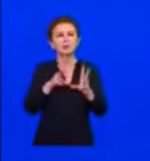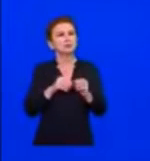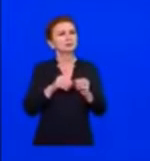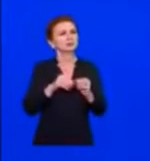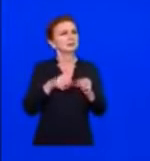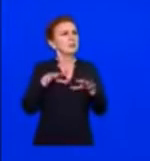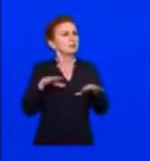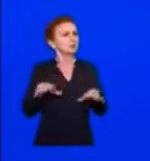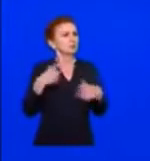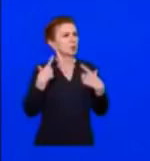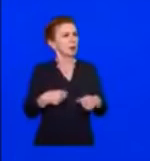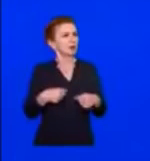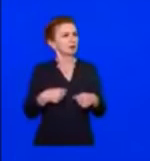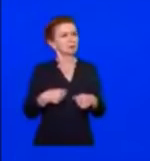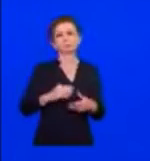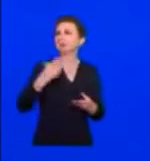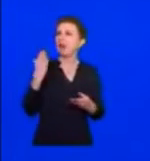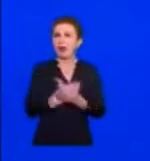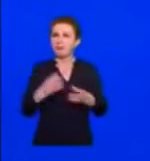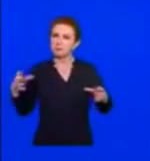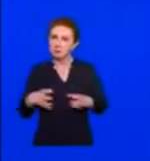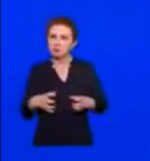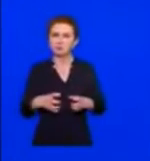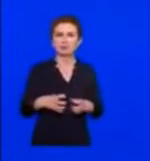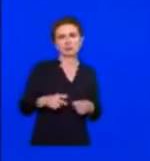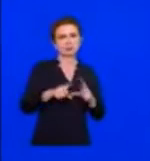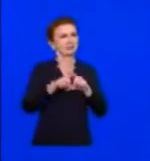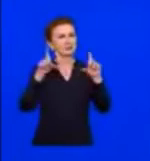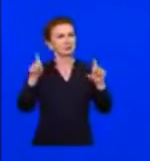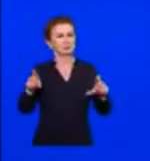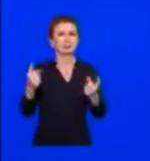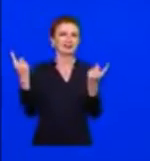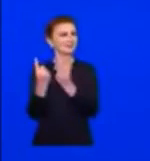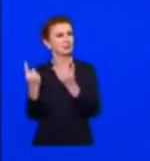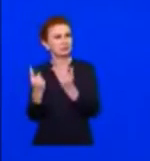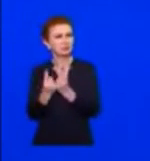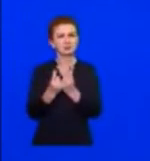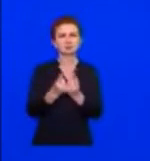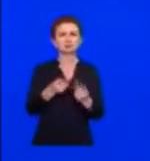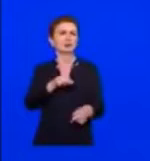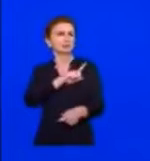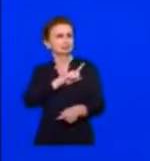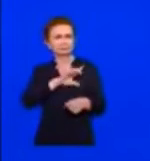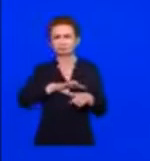przez naszych przedsiębiorców w zakładach pracy, przemysłowej. Dzisiaj w znacznym